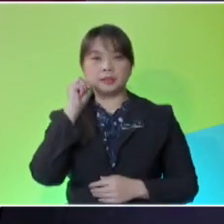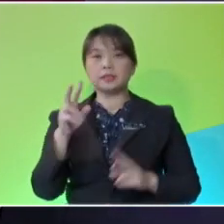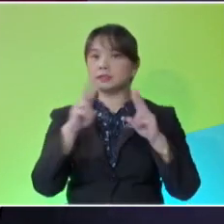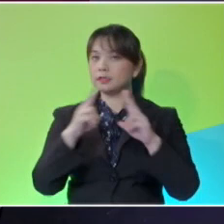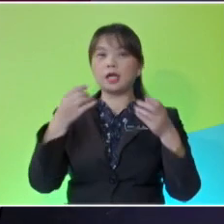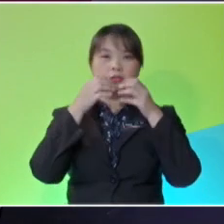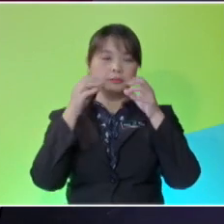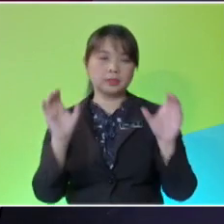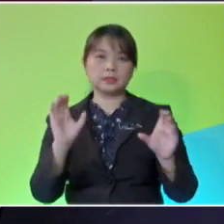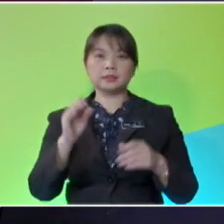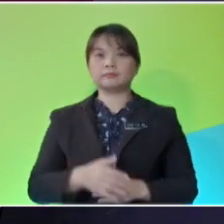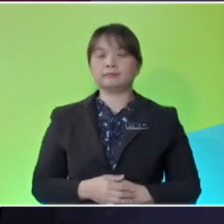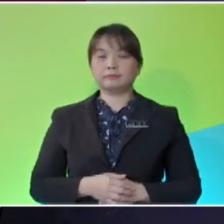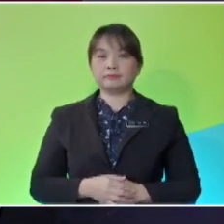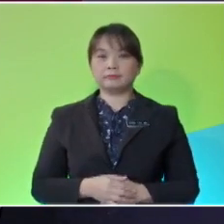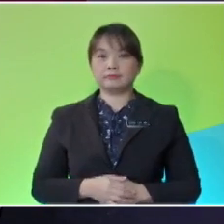Cemerlang sama-sama